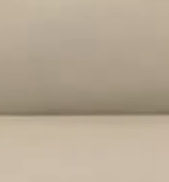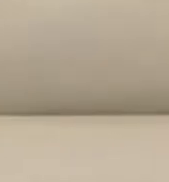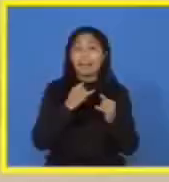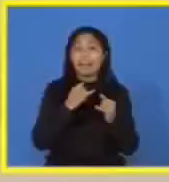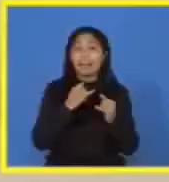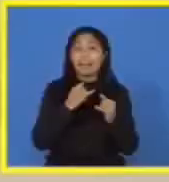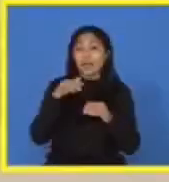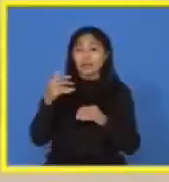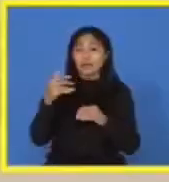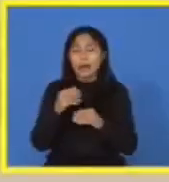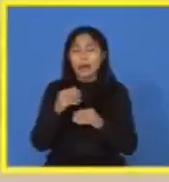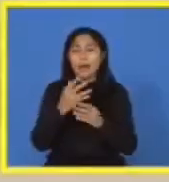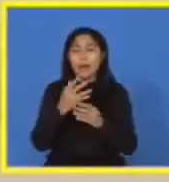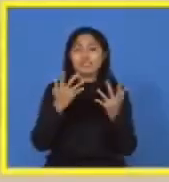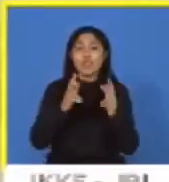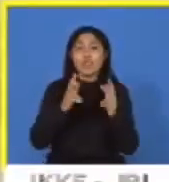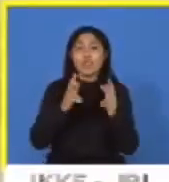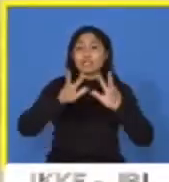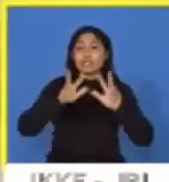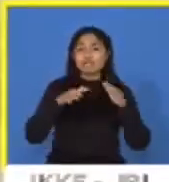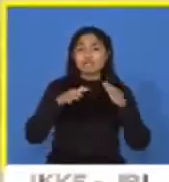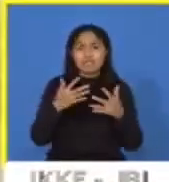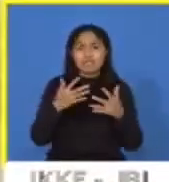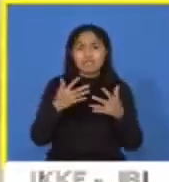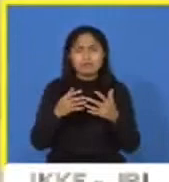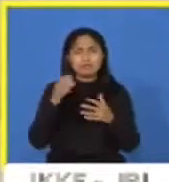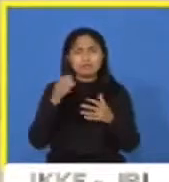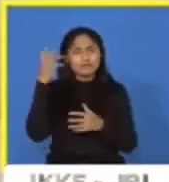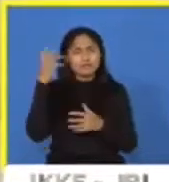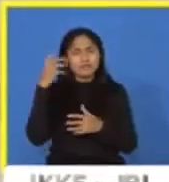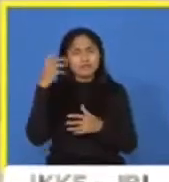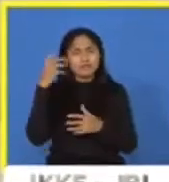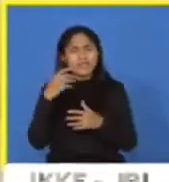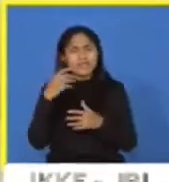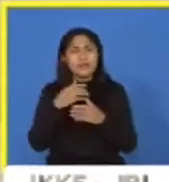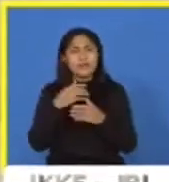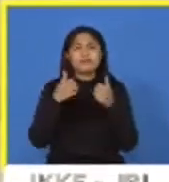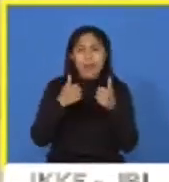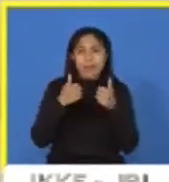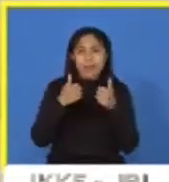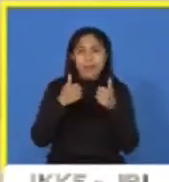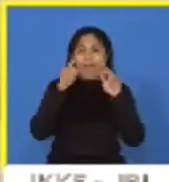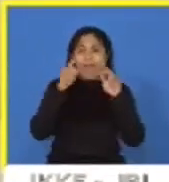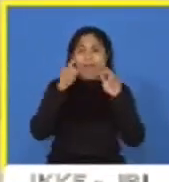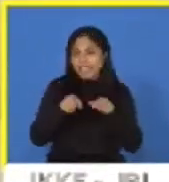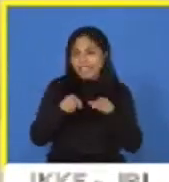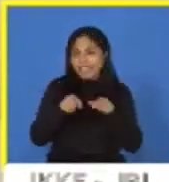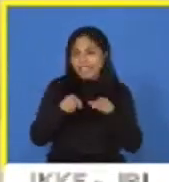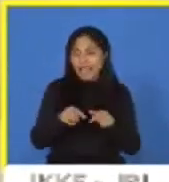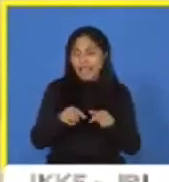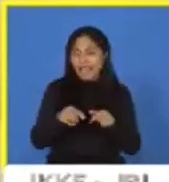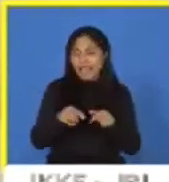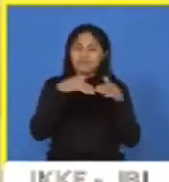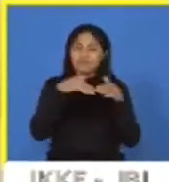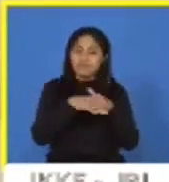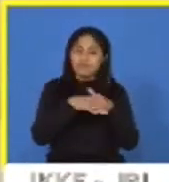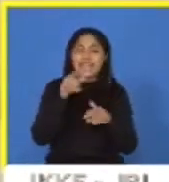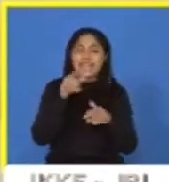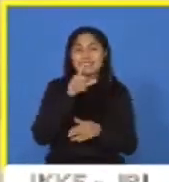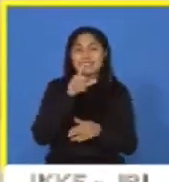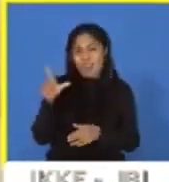Nusa Tenggara Timur biasanya akan disibukkan dengan persiapan Natal dan rencana mengisi